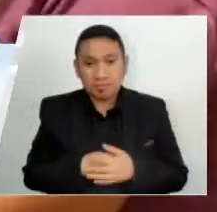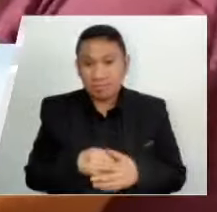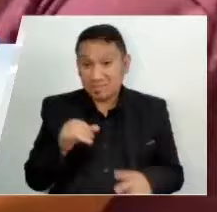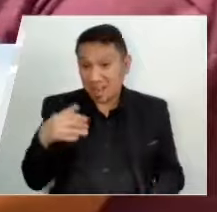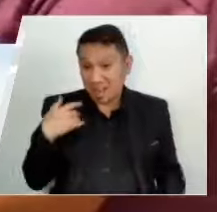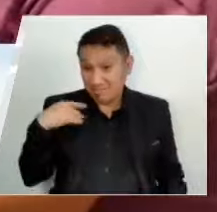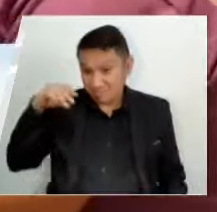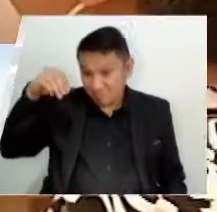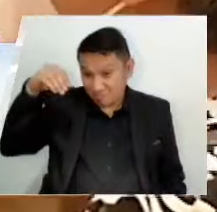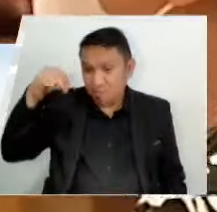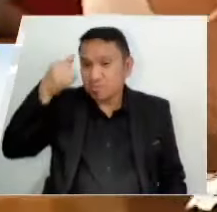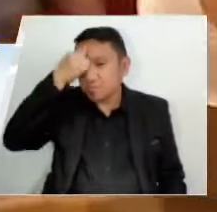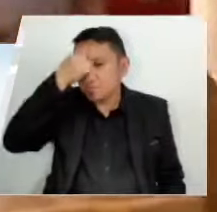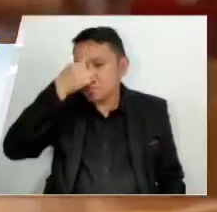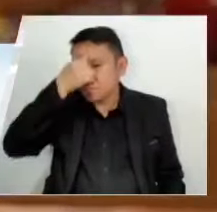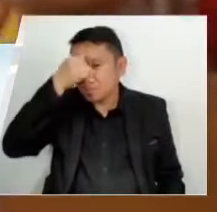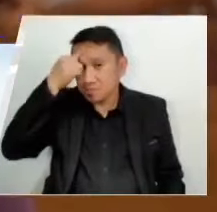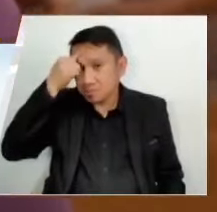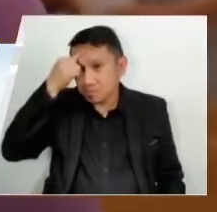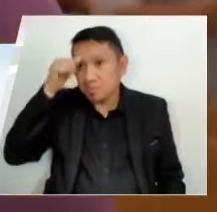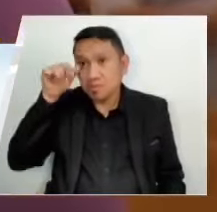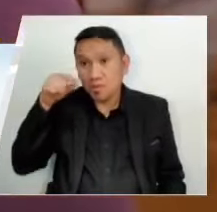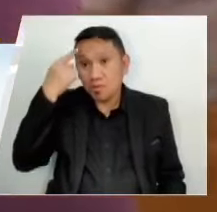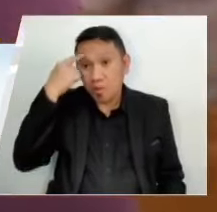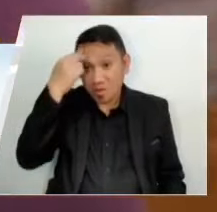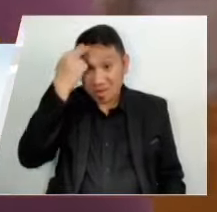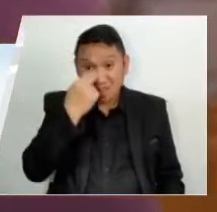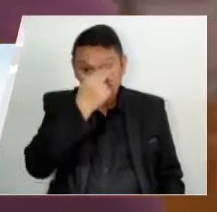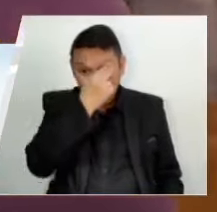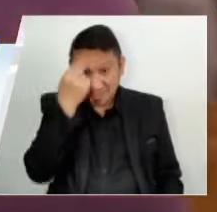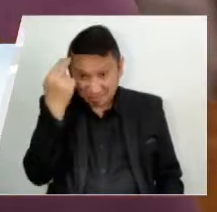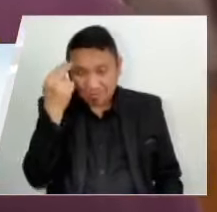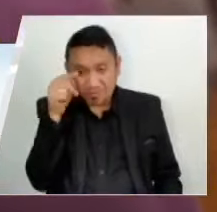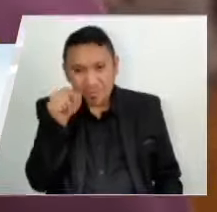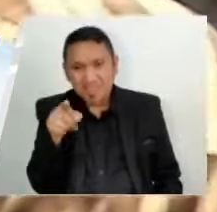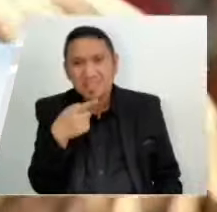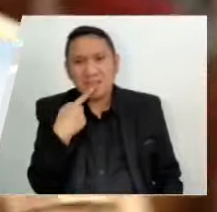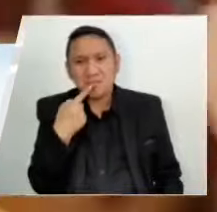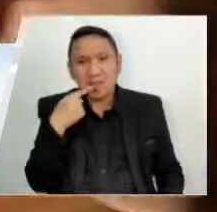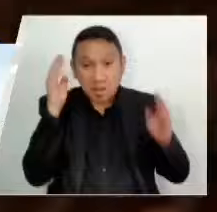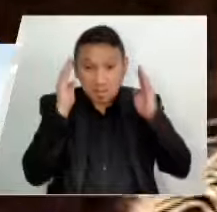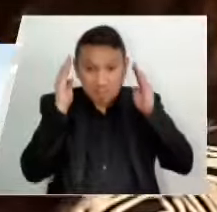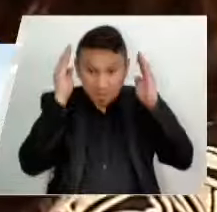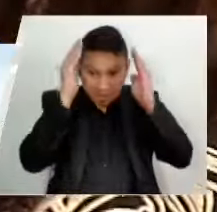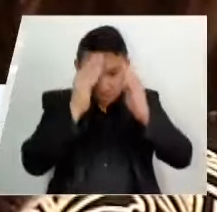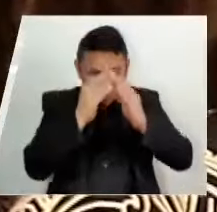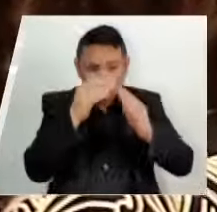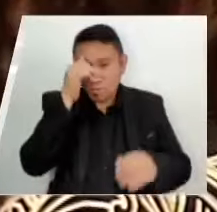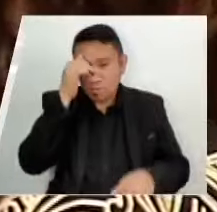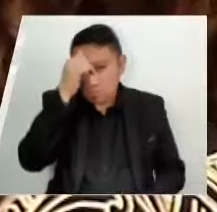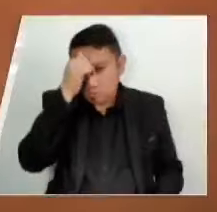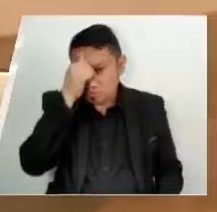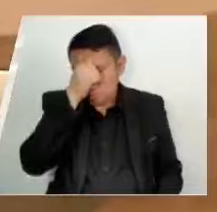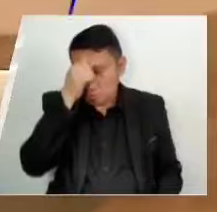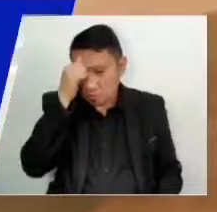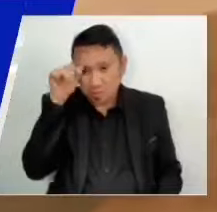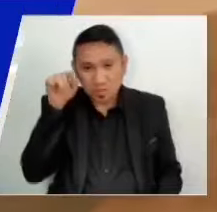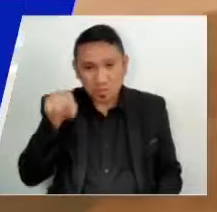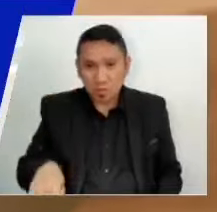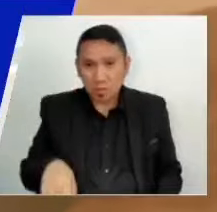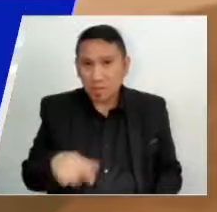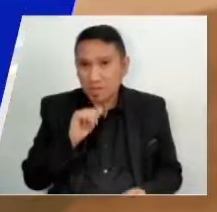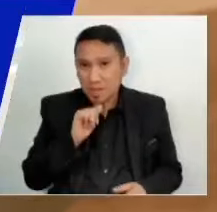na ayon kay Manila Archbishop Jose Cardinal Advincula, tanda na may forever pero hindi ito mahahanap sa lupa.